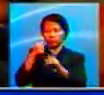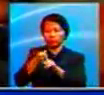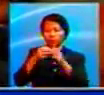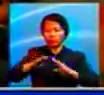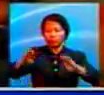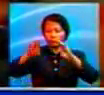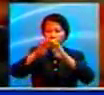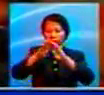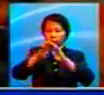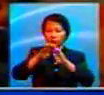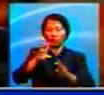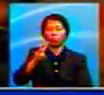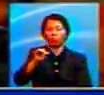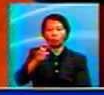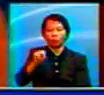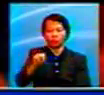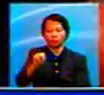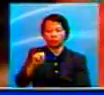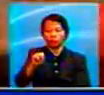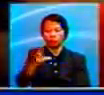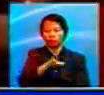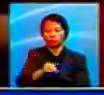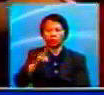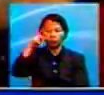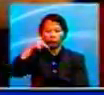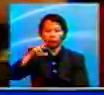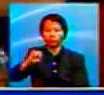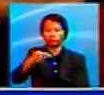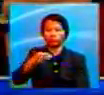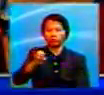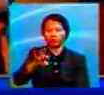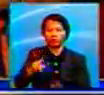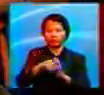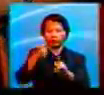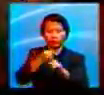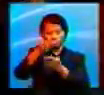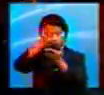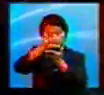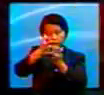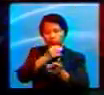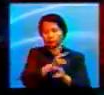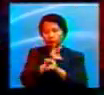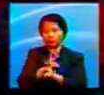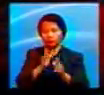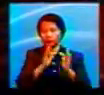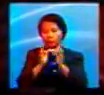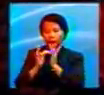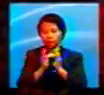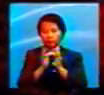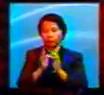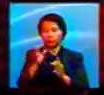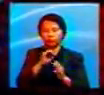berita dan ehwal semasa Wan Bukhari Wan Daud dan Puan Sabariah Abbas, pengarah pusat siaran dan kawalan rangkaian